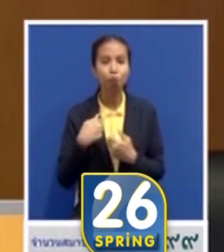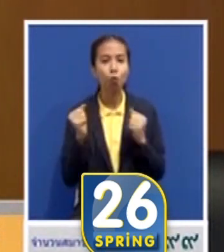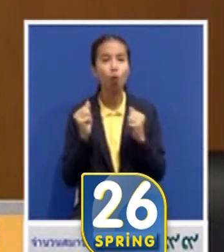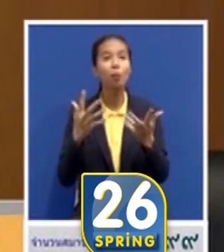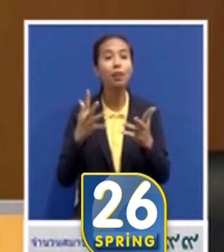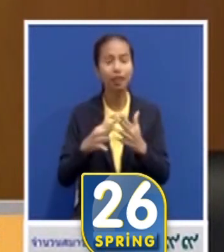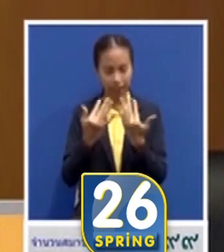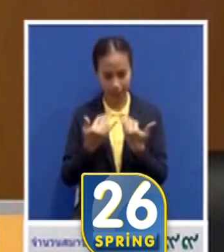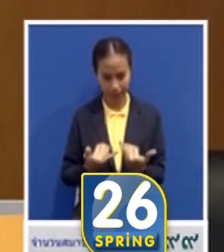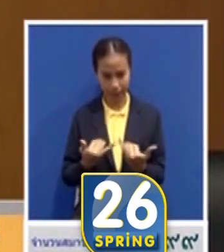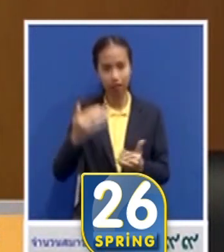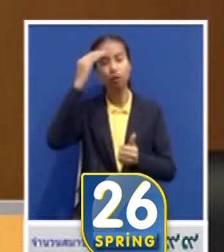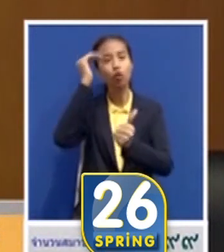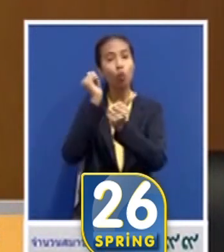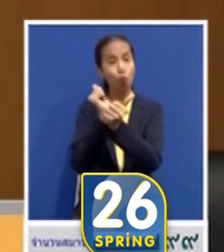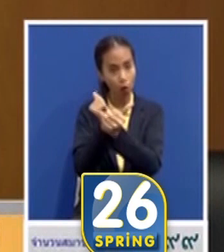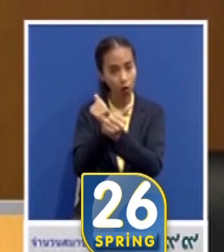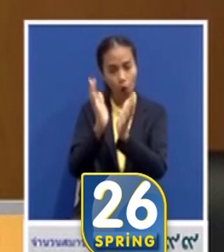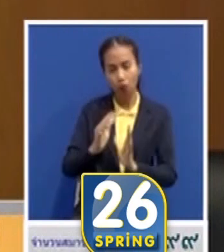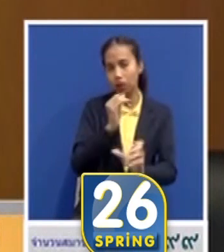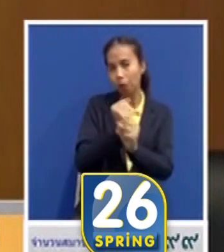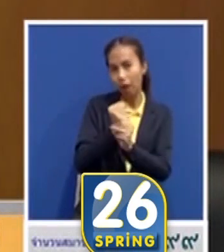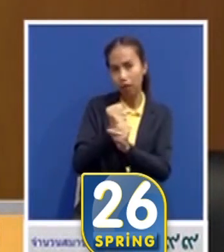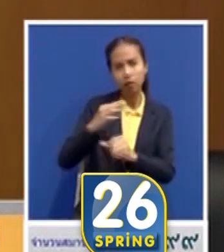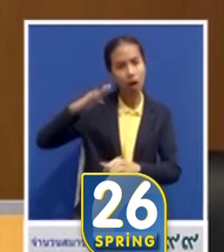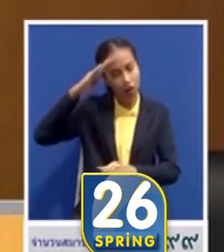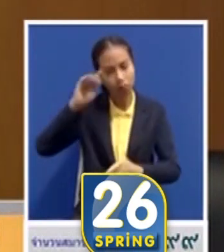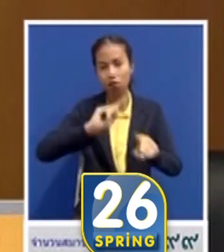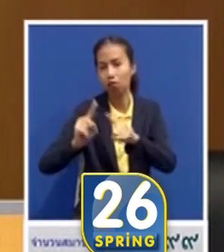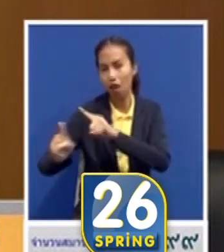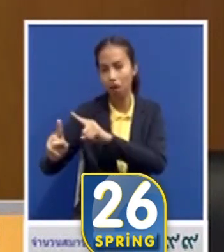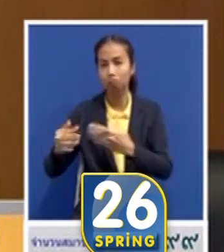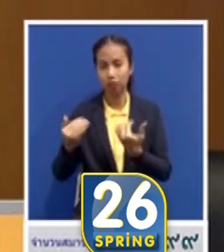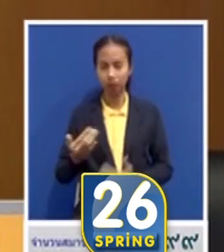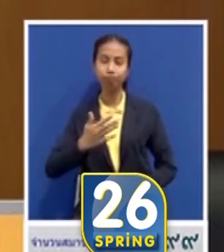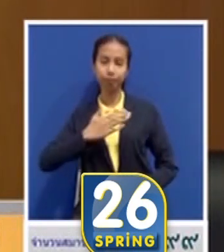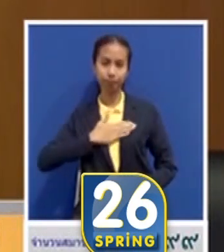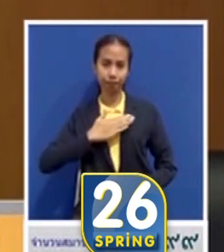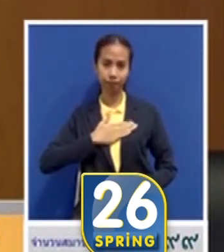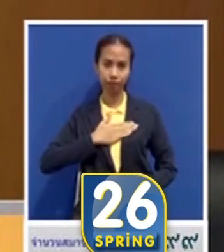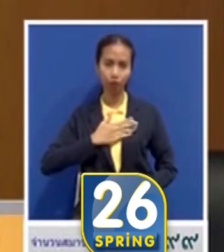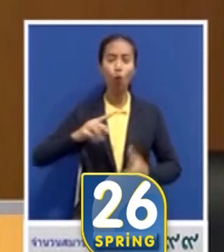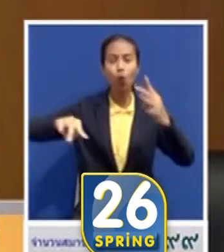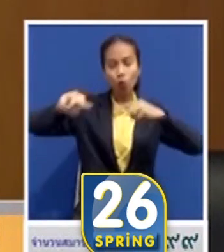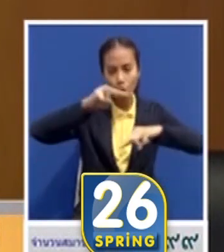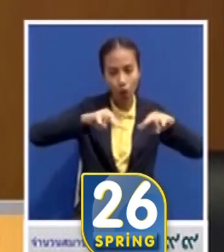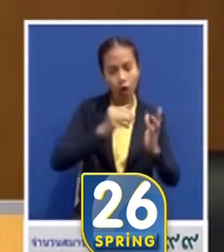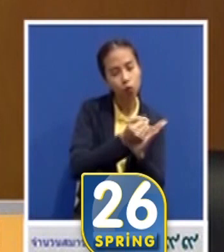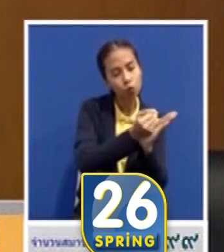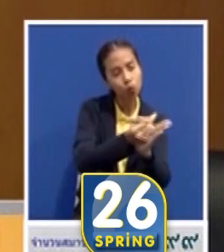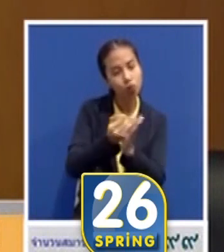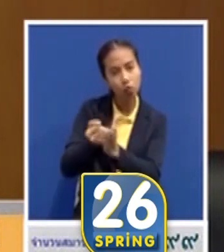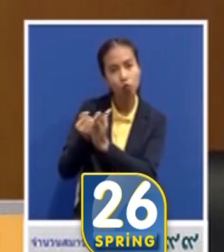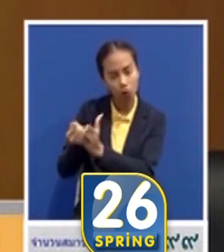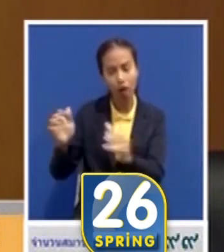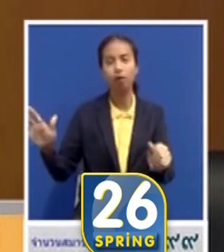รวจแล้วก็เจ้าหน้าที่ทุกคนด้านความมั่นคงโดยเฉพาะตำรวจนั้นยืนยันที่จะดูแลพี่น้องประชาชนนะครับ